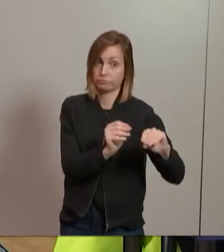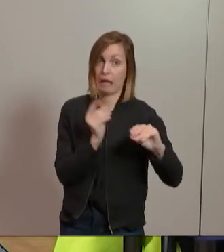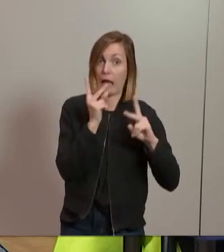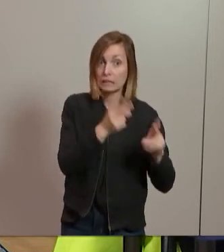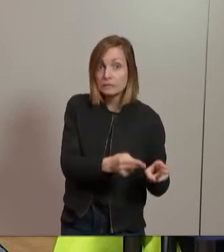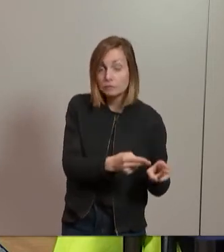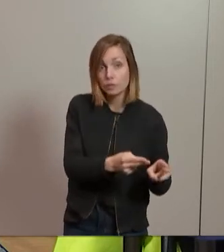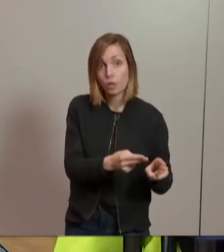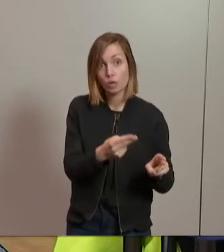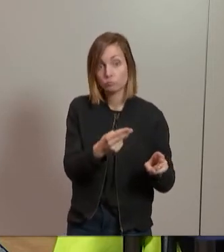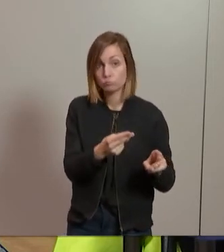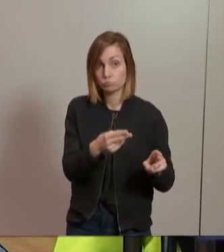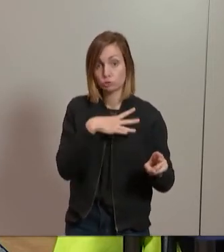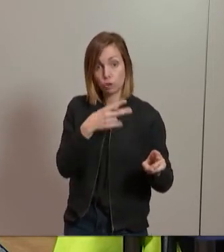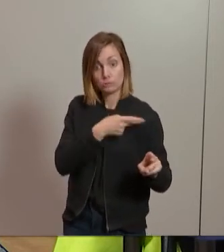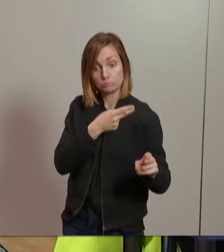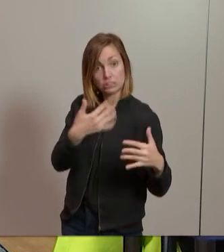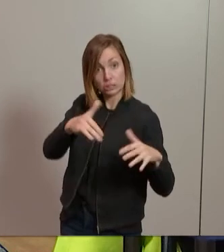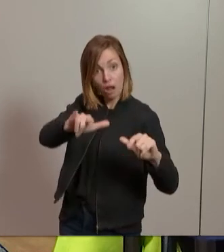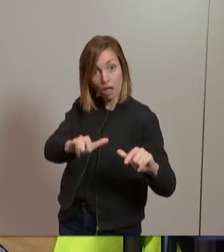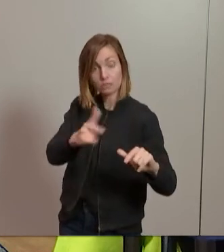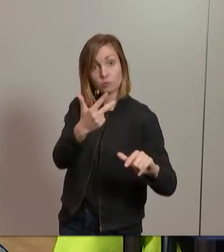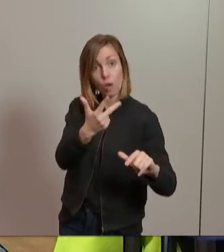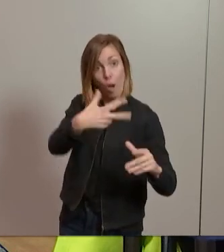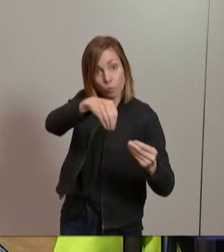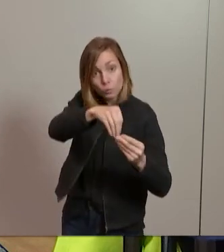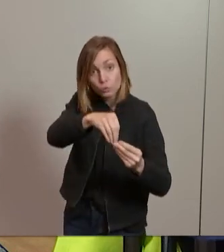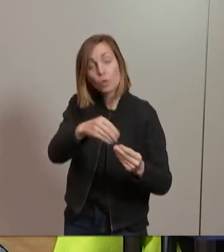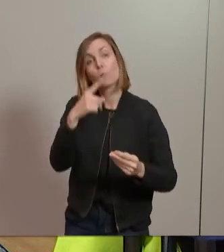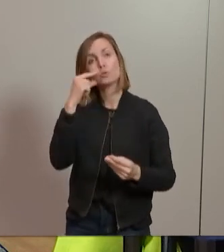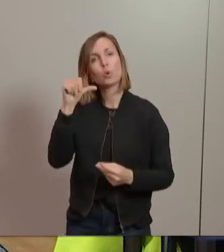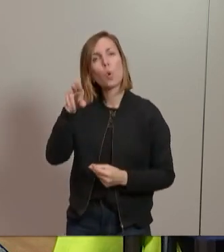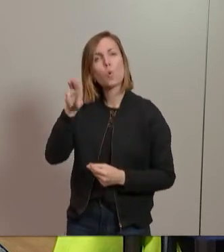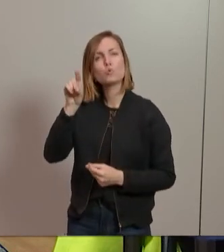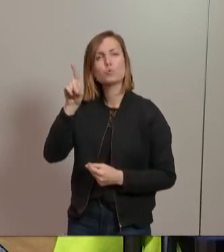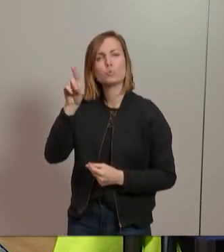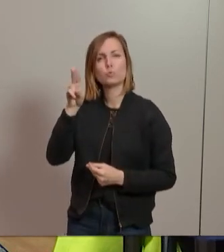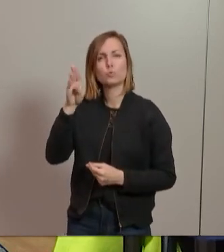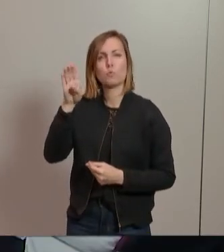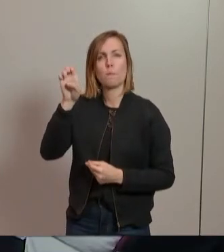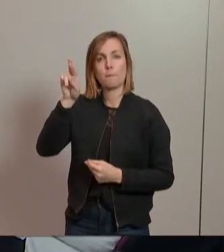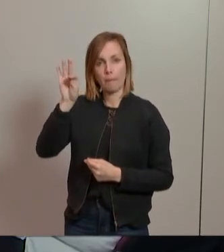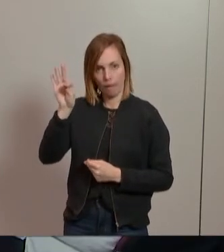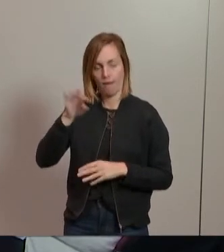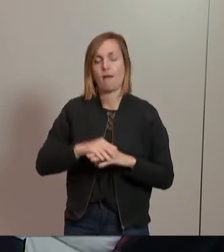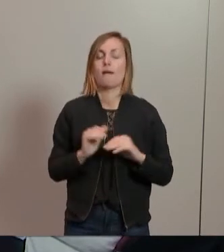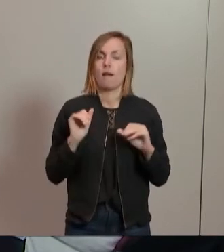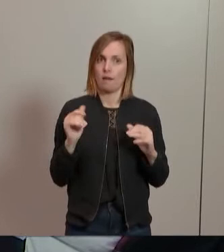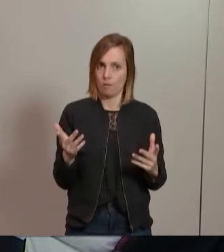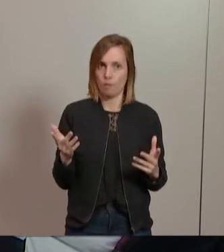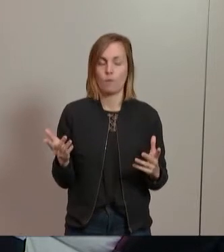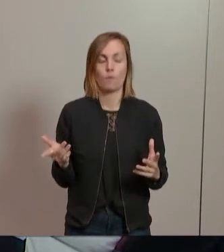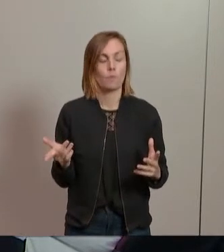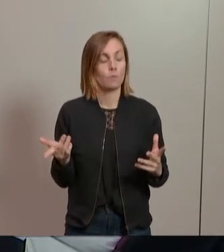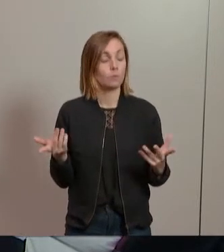pour compléter l'offre des généralistes, ouais. Monsieur Audubert, en réponse. Alors, on n'a pas évoqué,